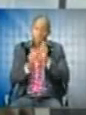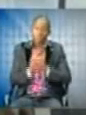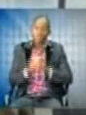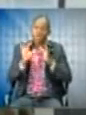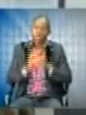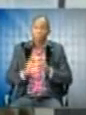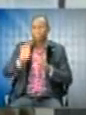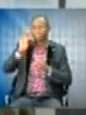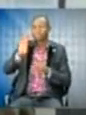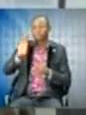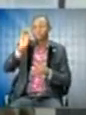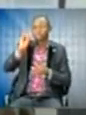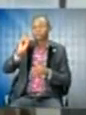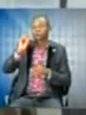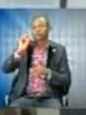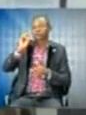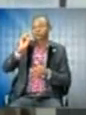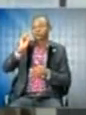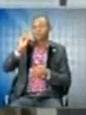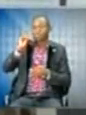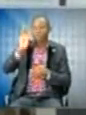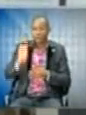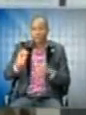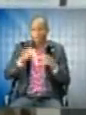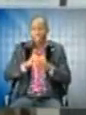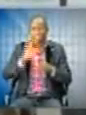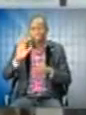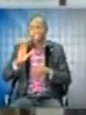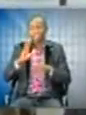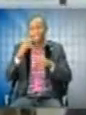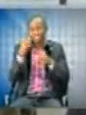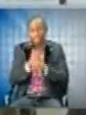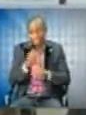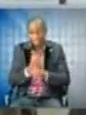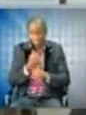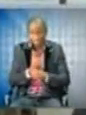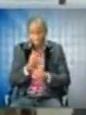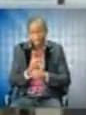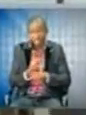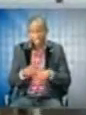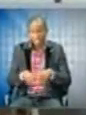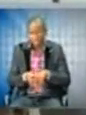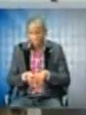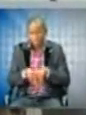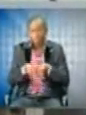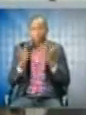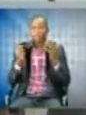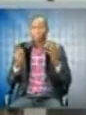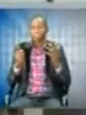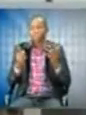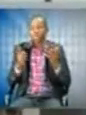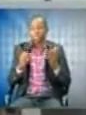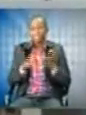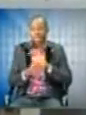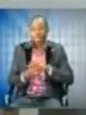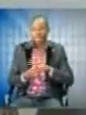Rhodes, soutenir Rhodes dans cette belle aventure qu'elle a commencé voici plus ou moins